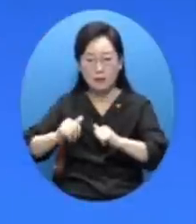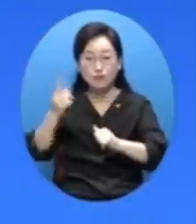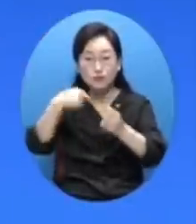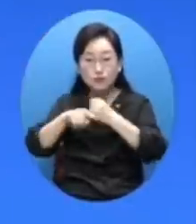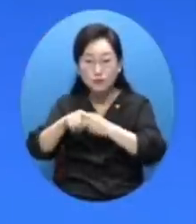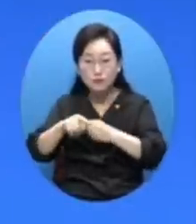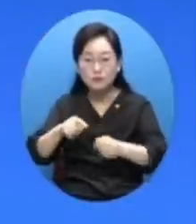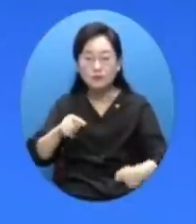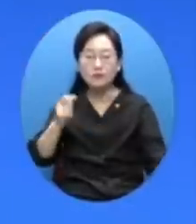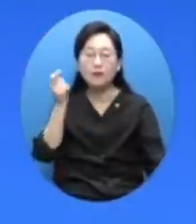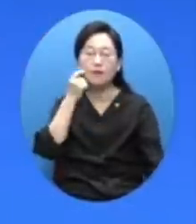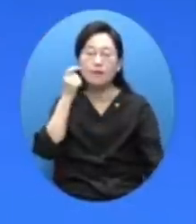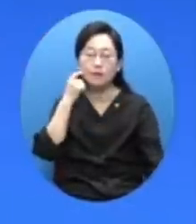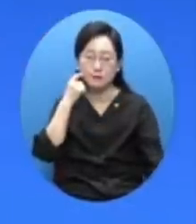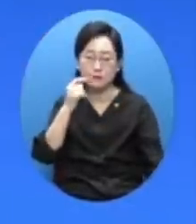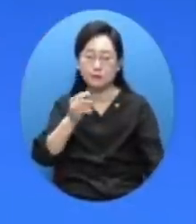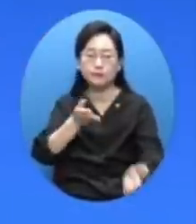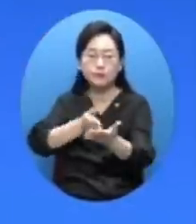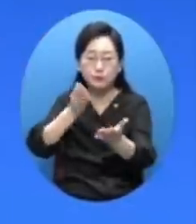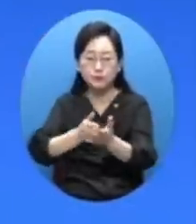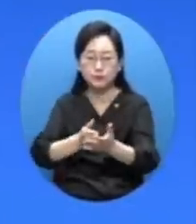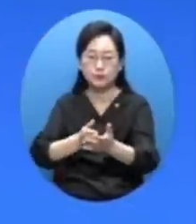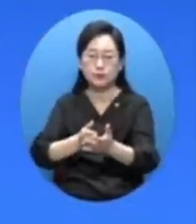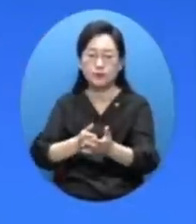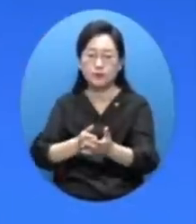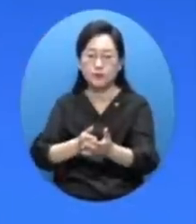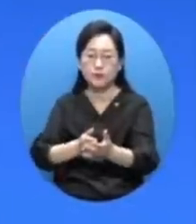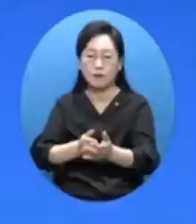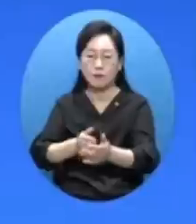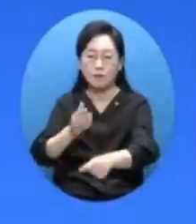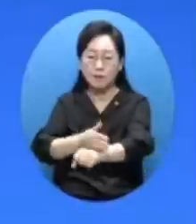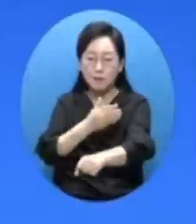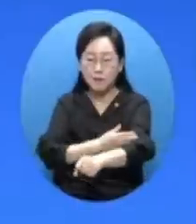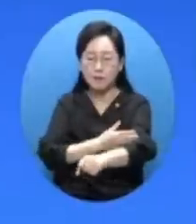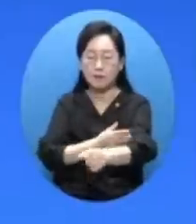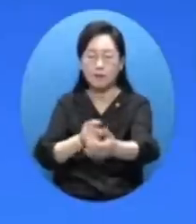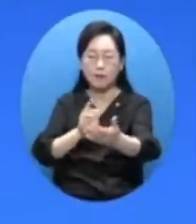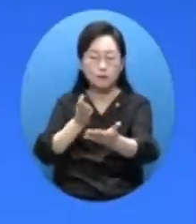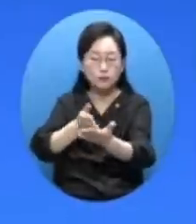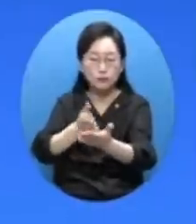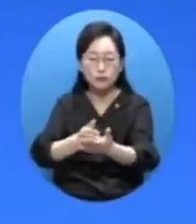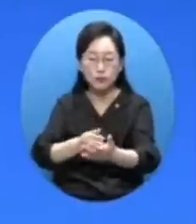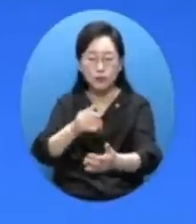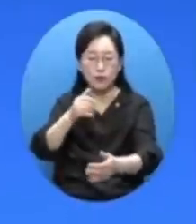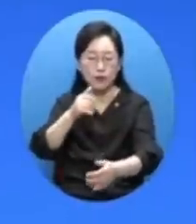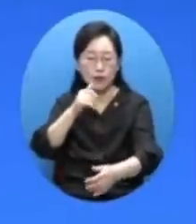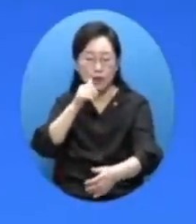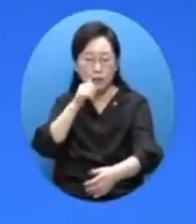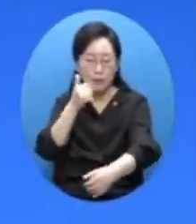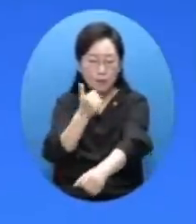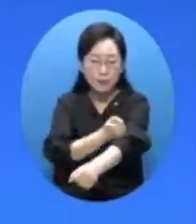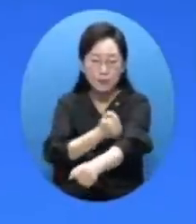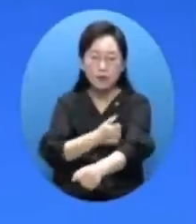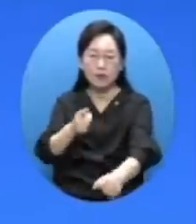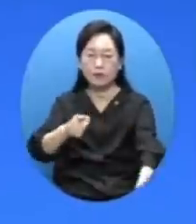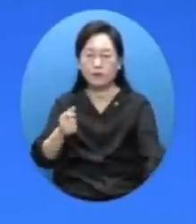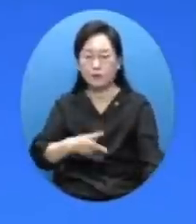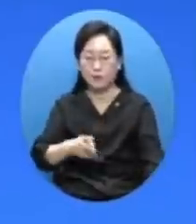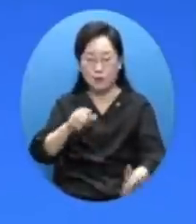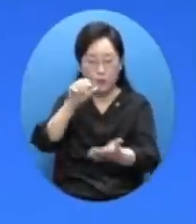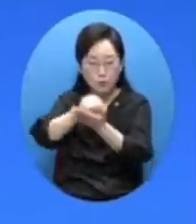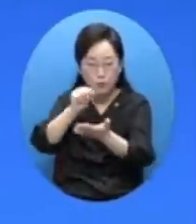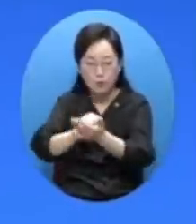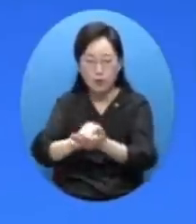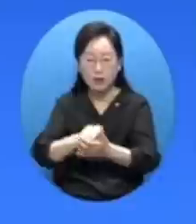뉴스 혐오 뉴스 만약 도박 음란